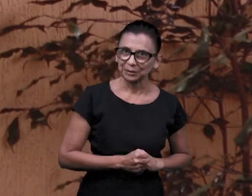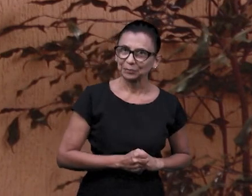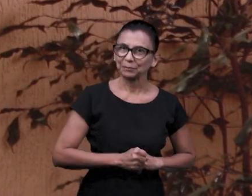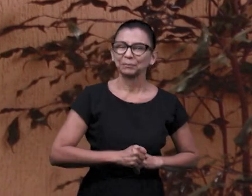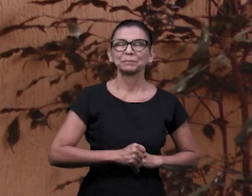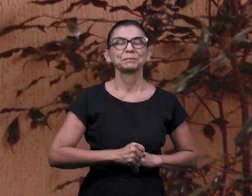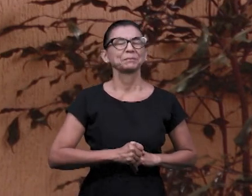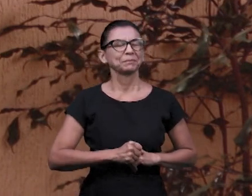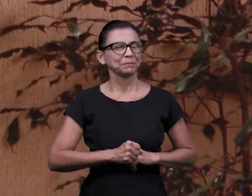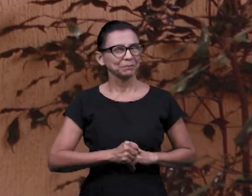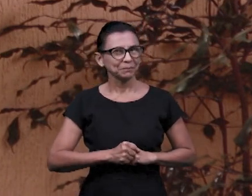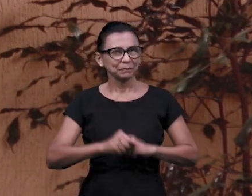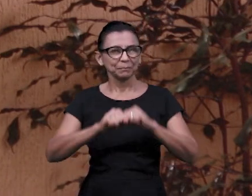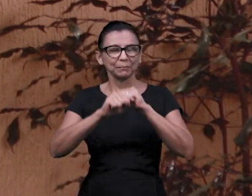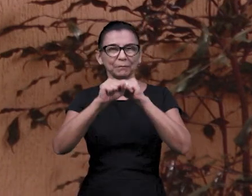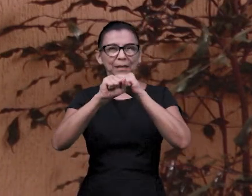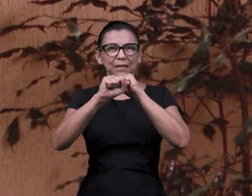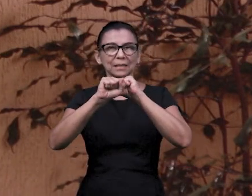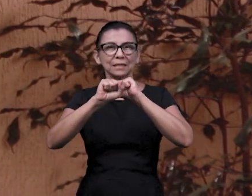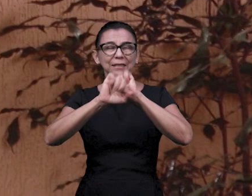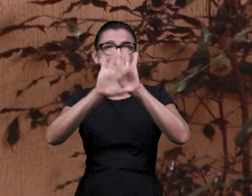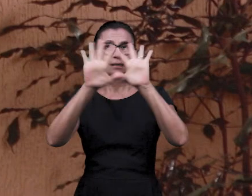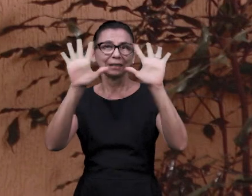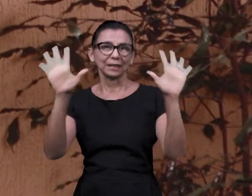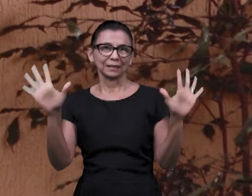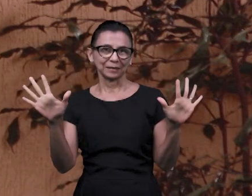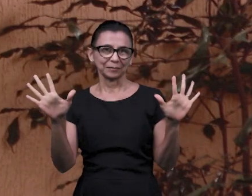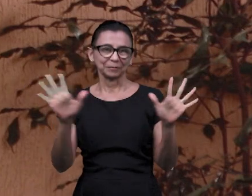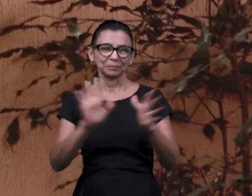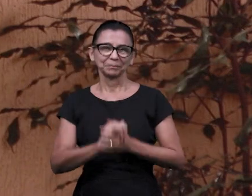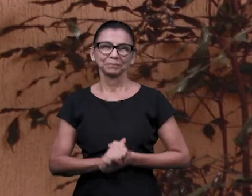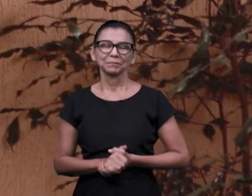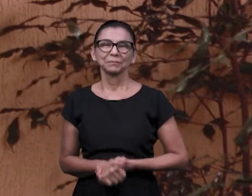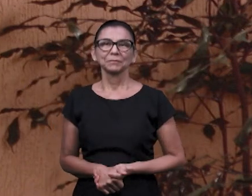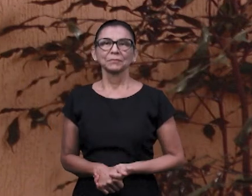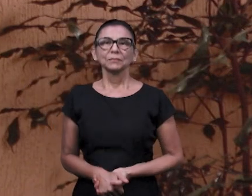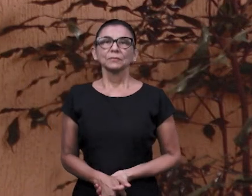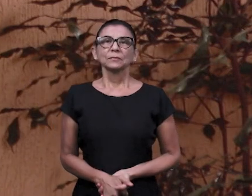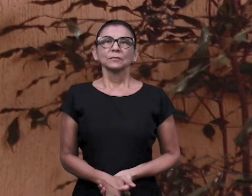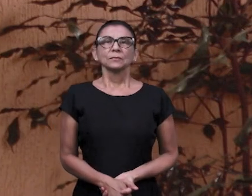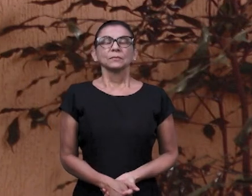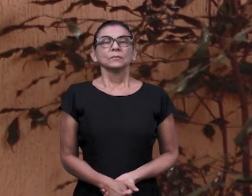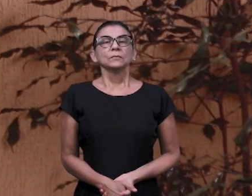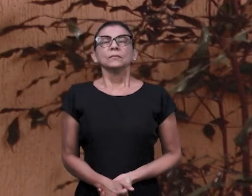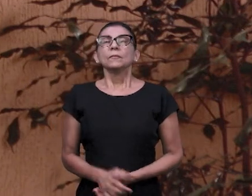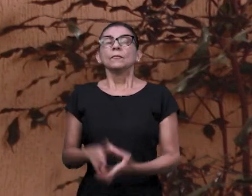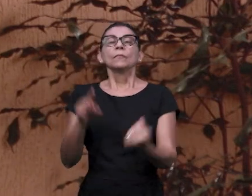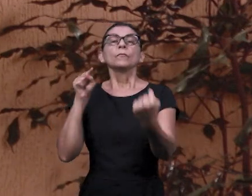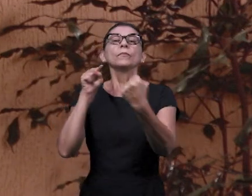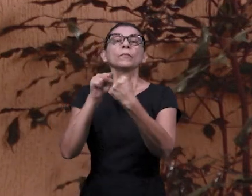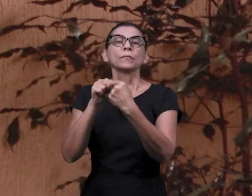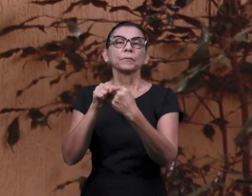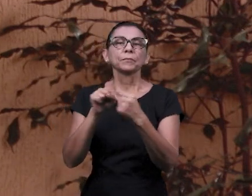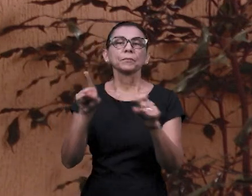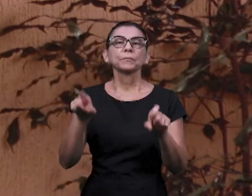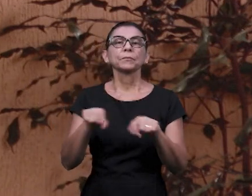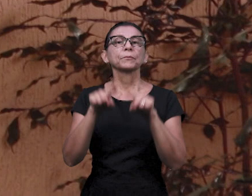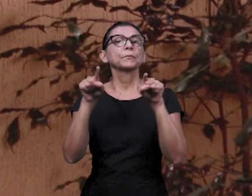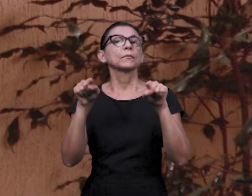être beaucoup plus grande que seulement avec l'interprète. Et quel est l'objectif? L'objectif,